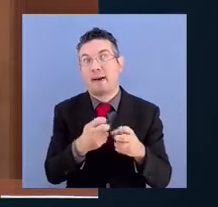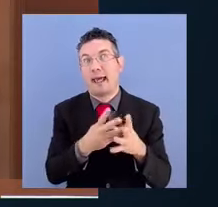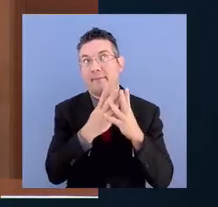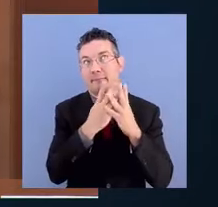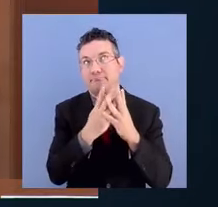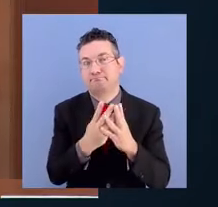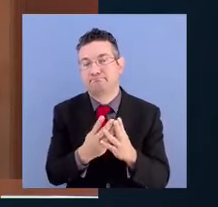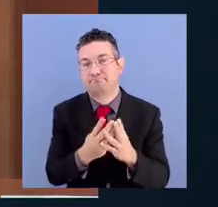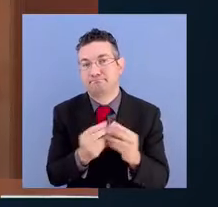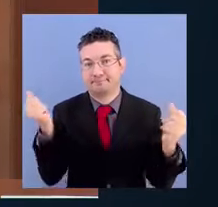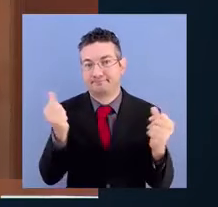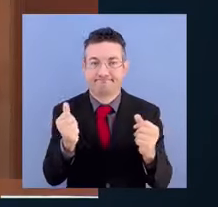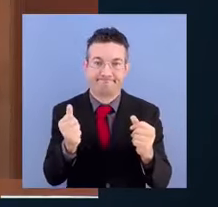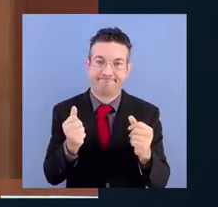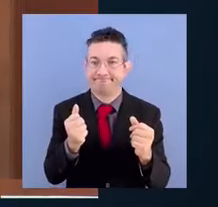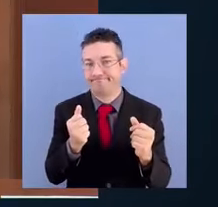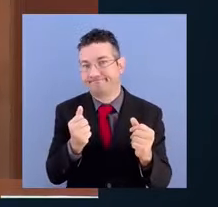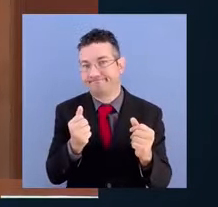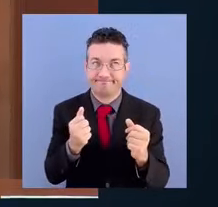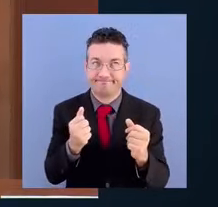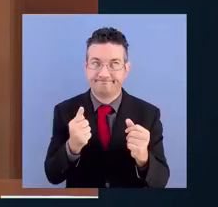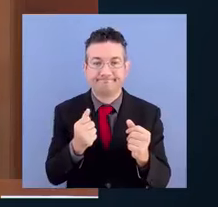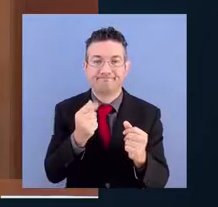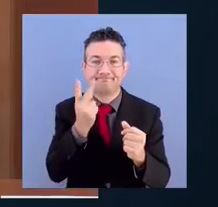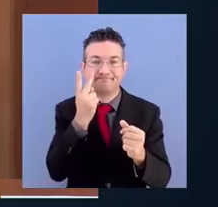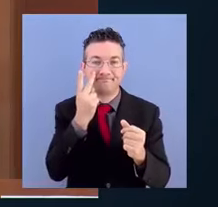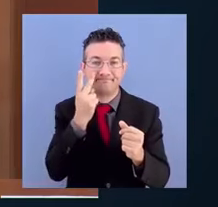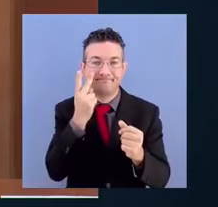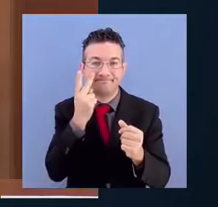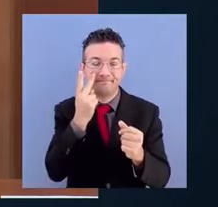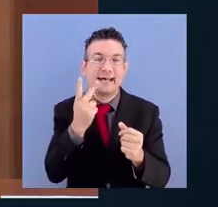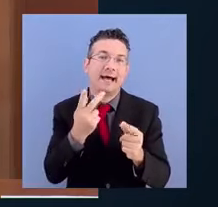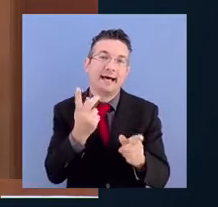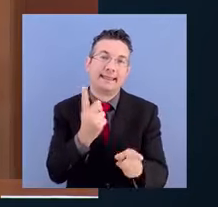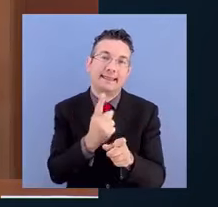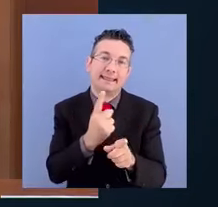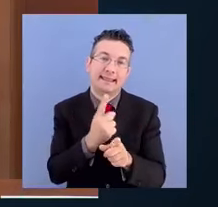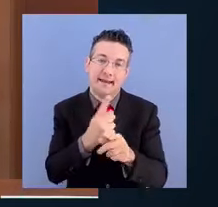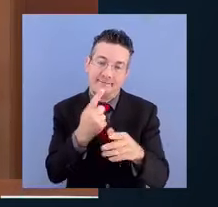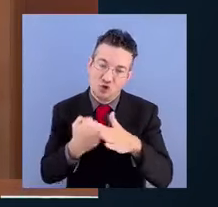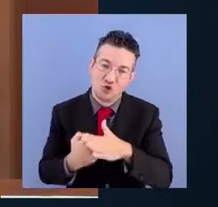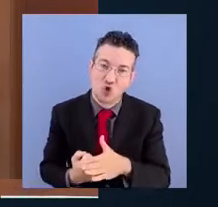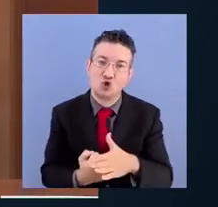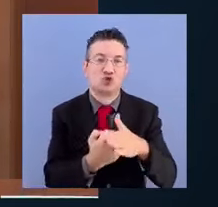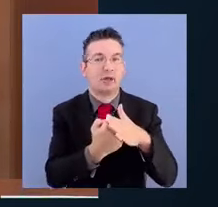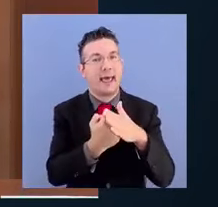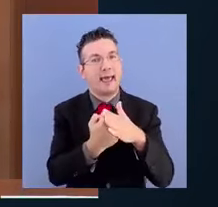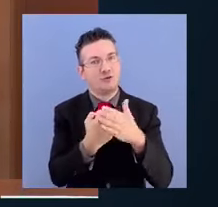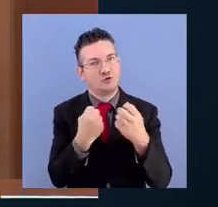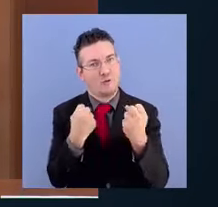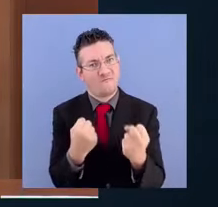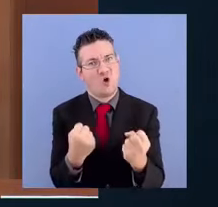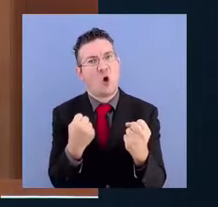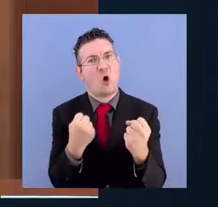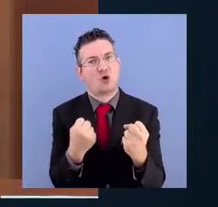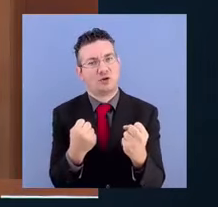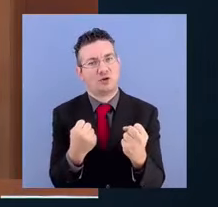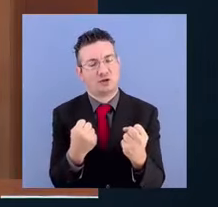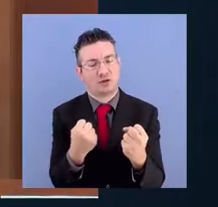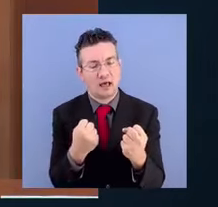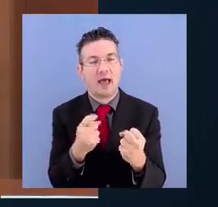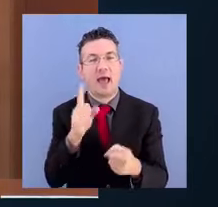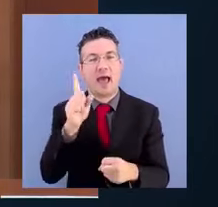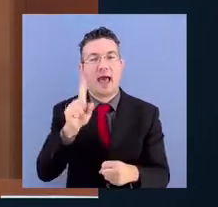mano insomma ma sarà di là da venire quindi il sostegno deve essere assolutamente massimo rispetto anche ai tempi